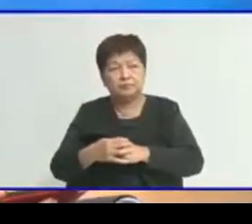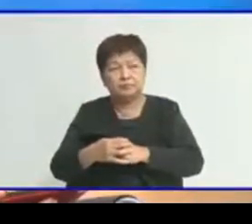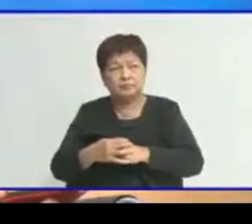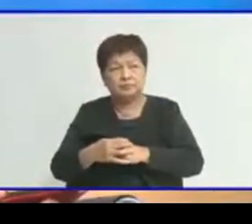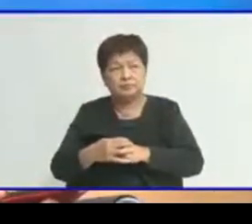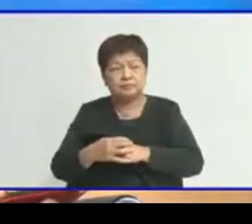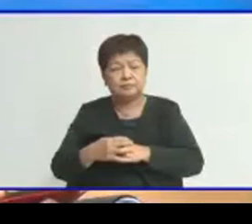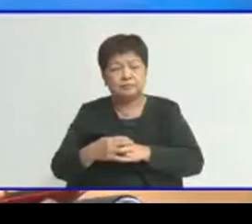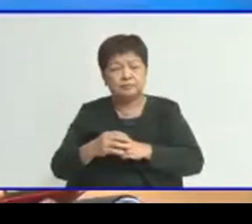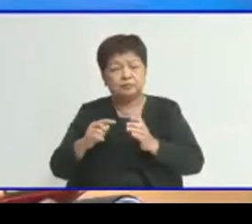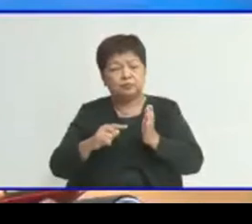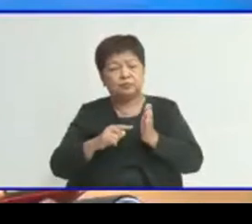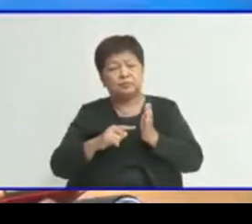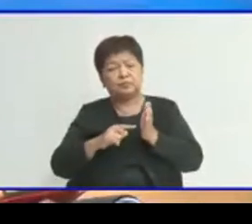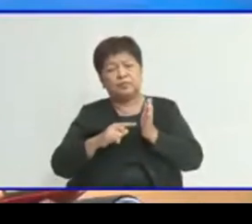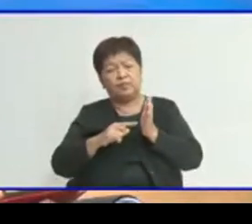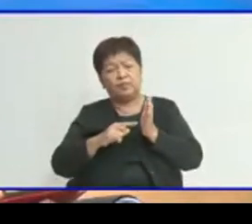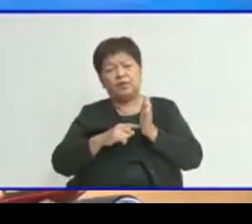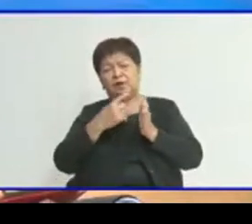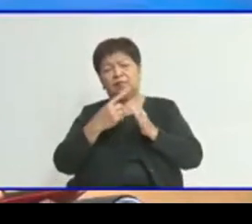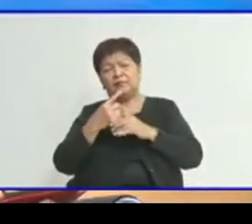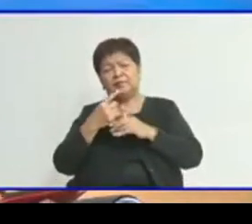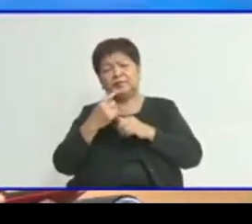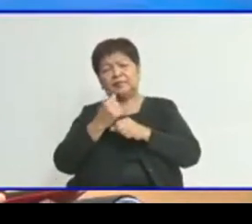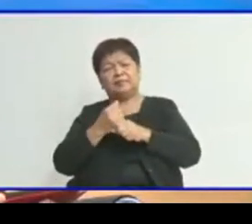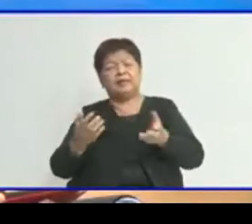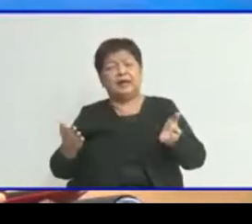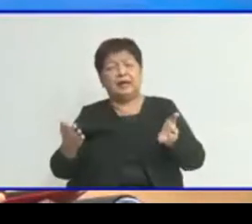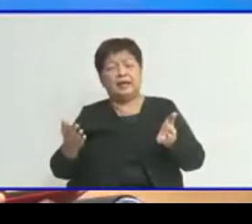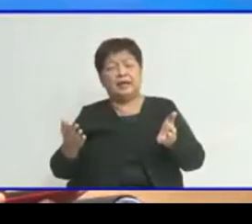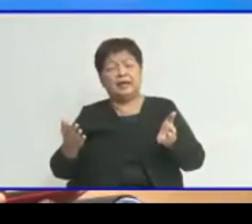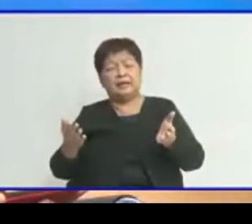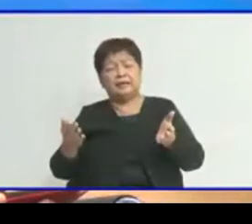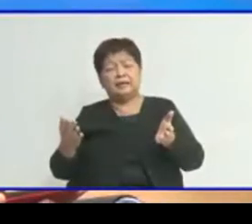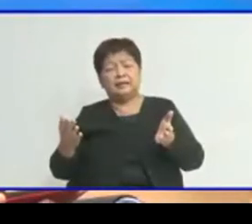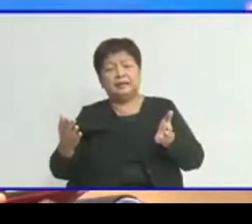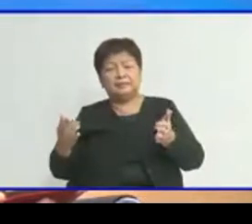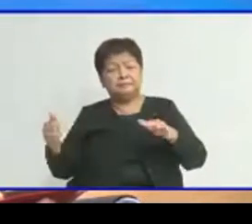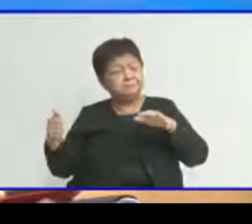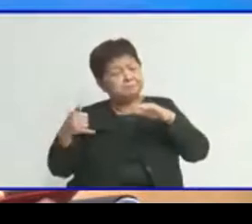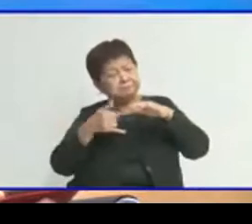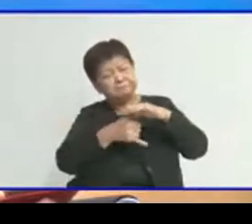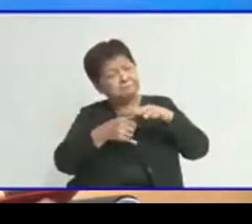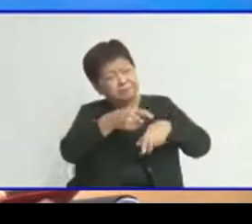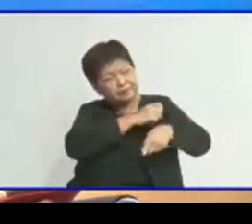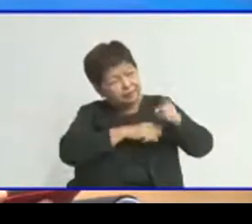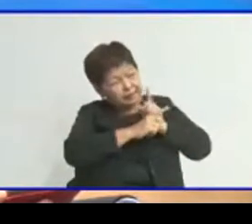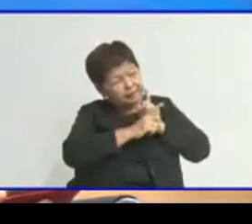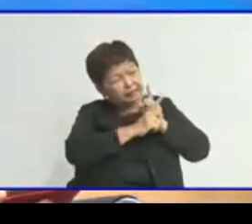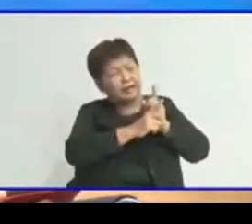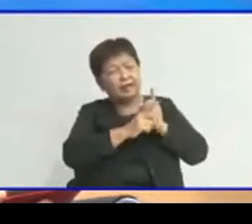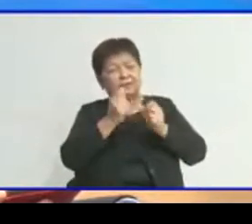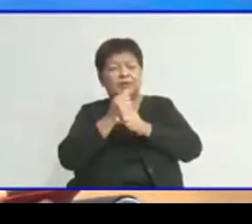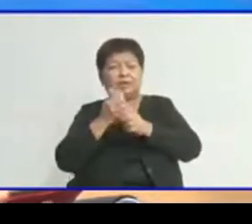I think this is a good and new point if we have the NSA regulation we want to